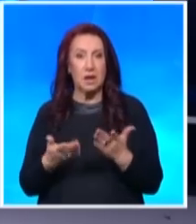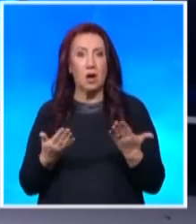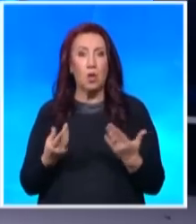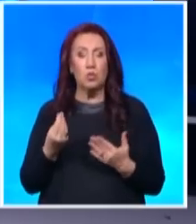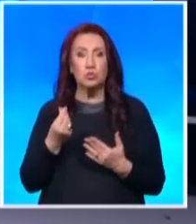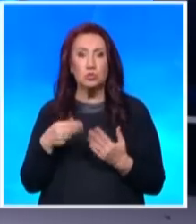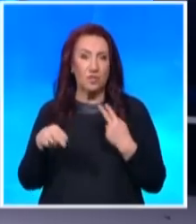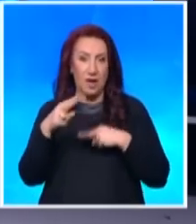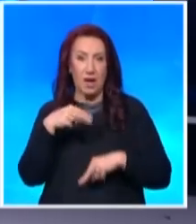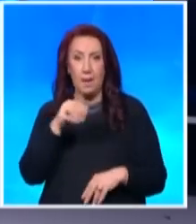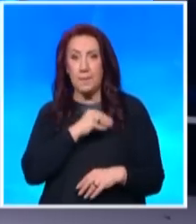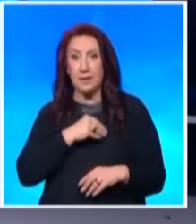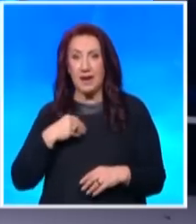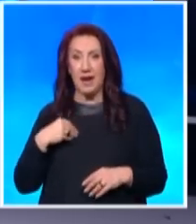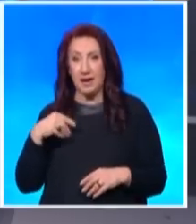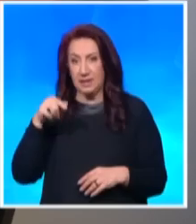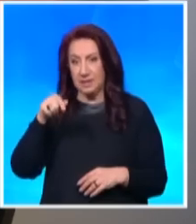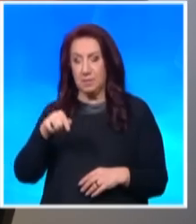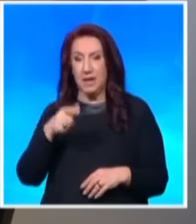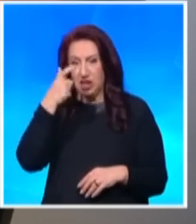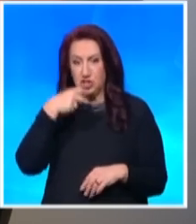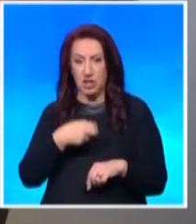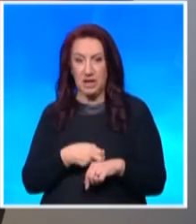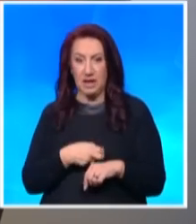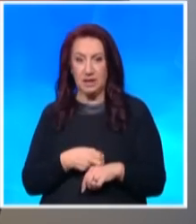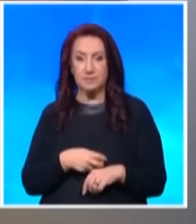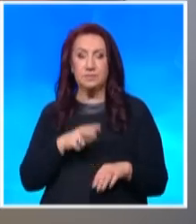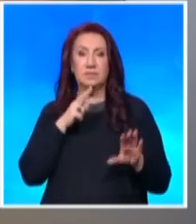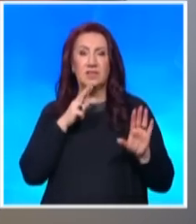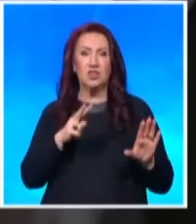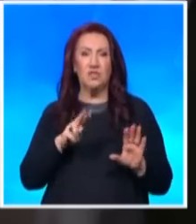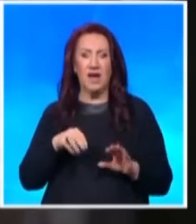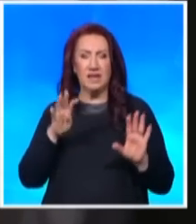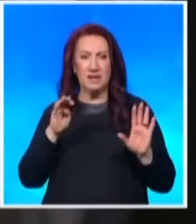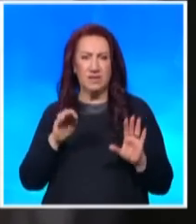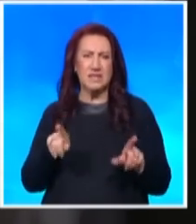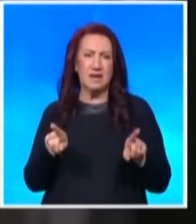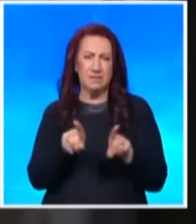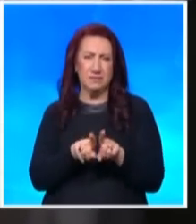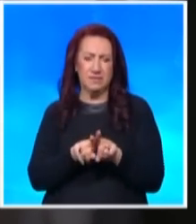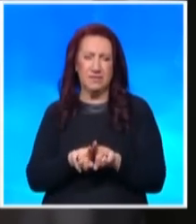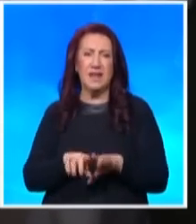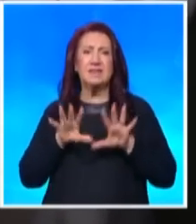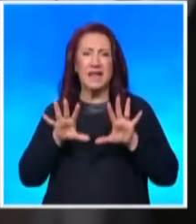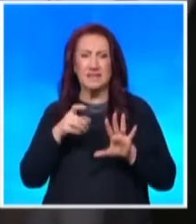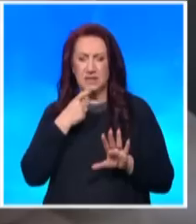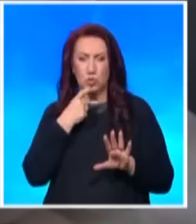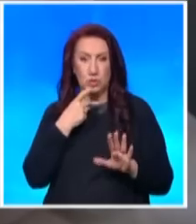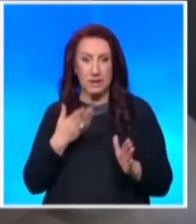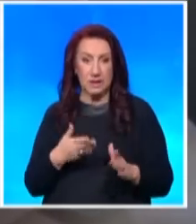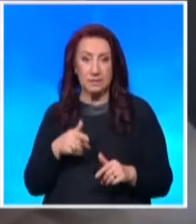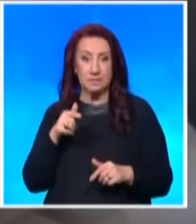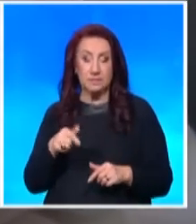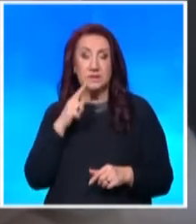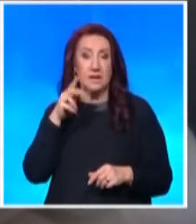GP-то, провери Леда Цветкова. Таксата от 2,90 не е променяна над 10 години. Според личните лекари, сега стойността